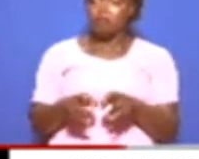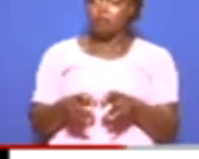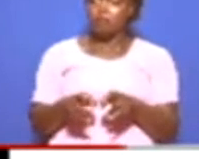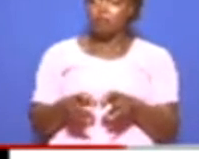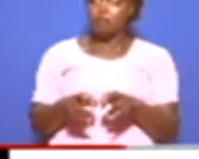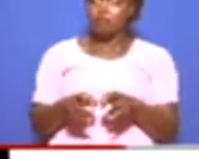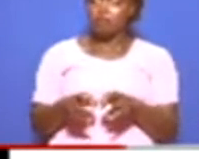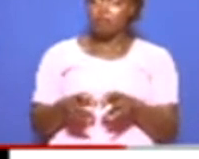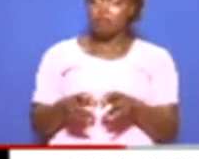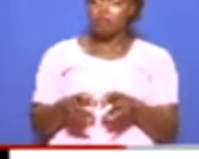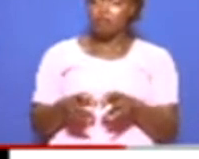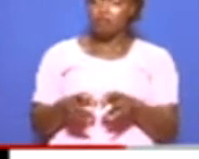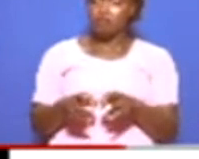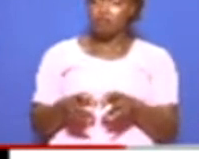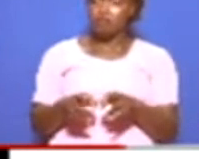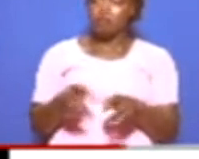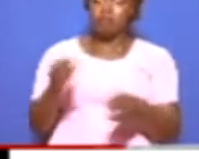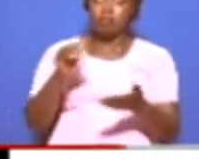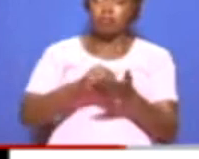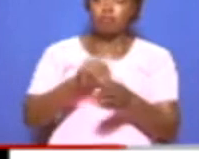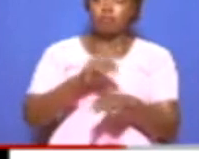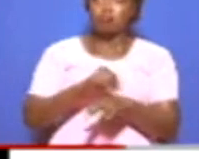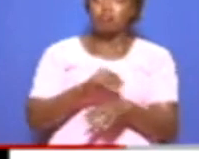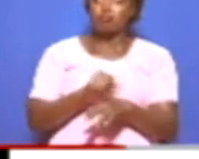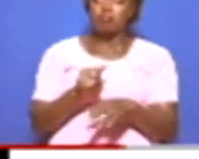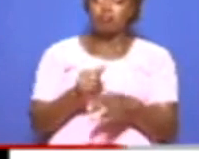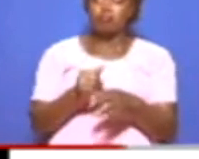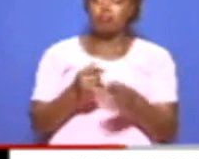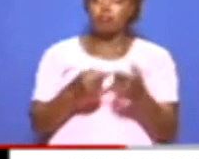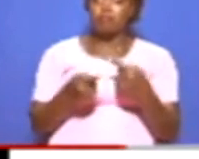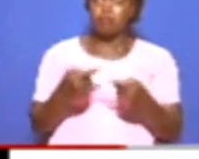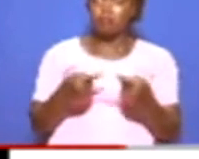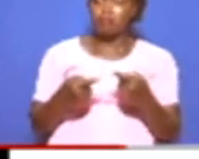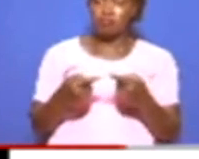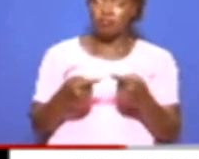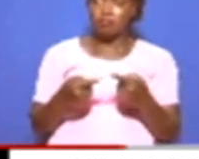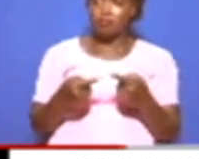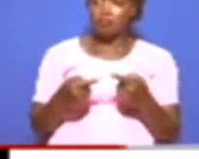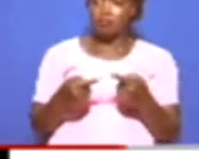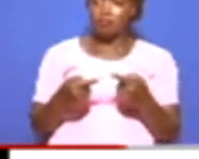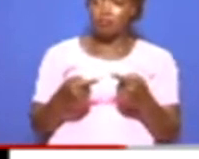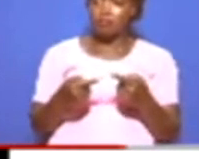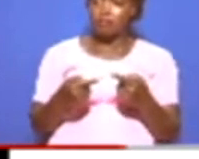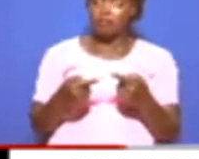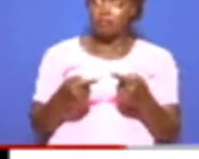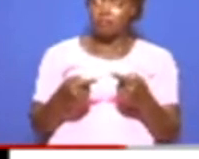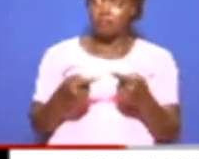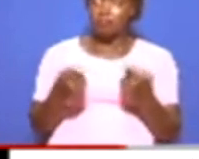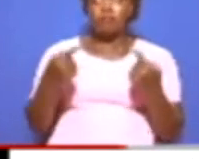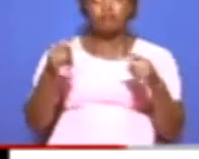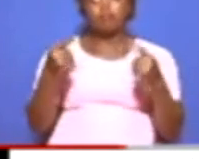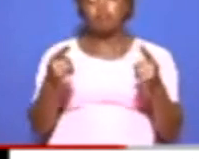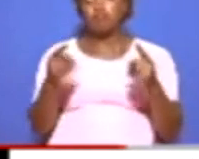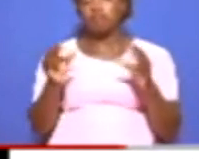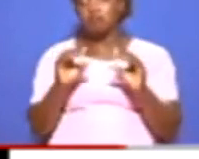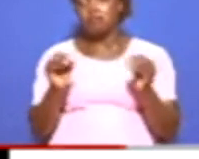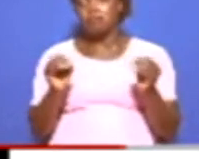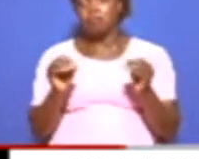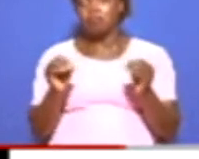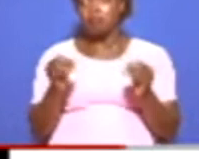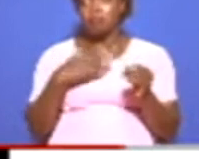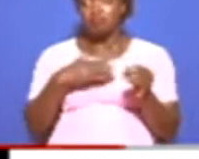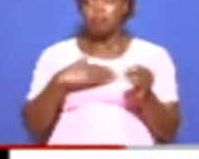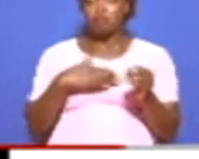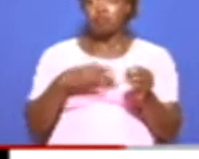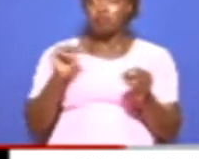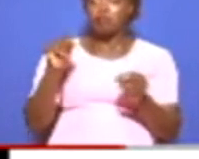hivi niliporudi wakaniita tena mara ya pili, wakaniambia kwa juzi hatukufaulu, tunaomba sasa urudi uwanie kiti cha eneo bunge